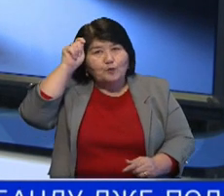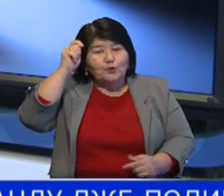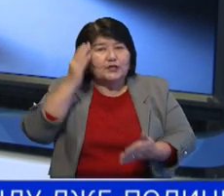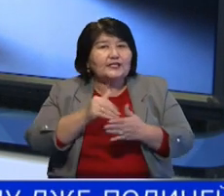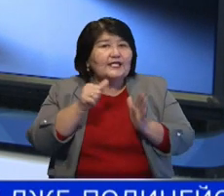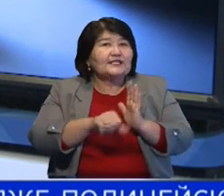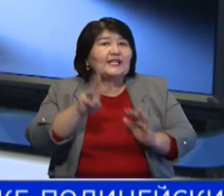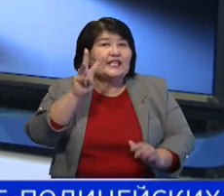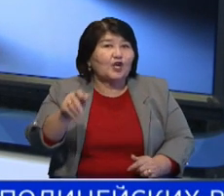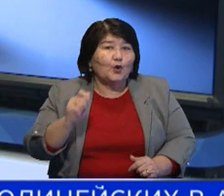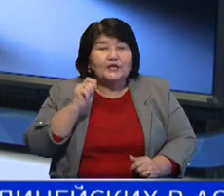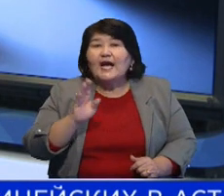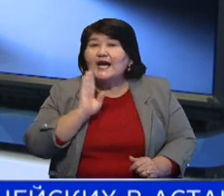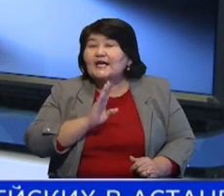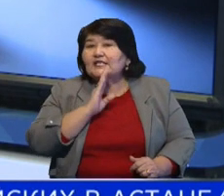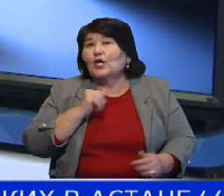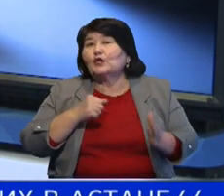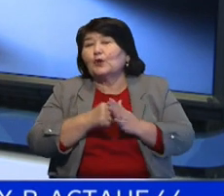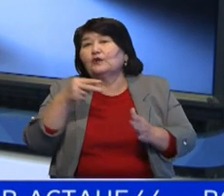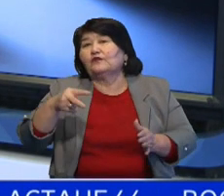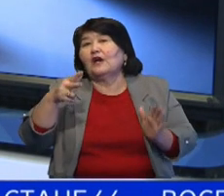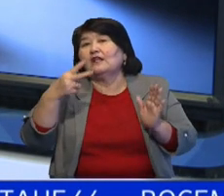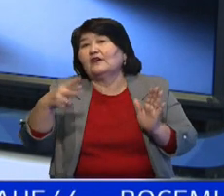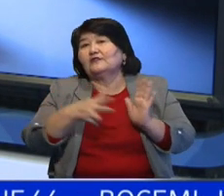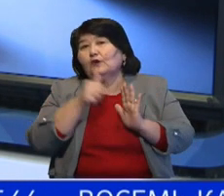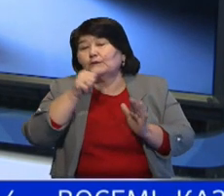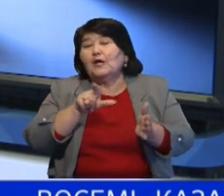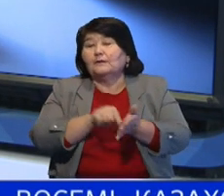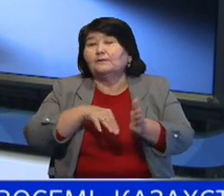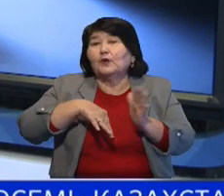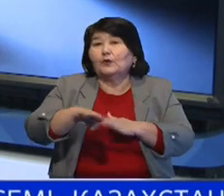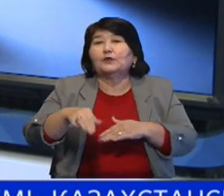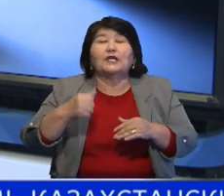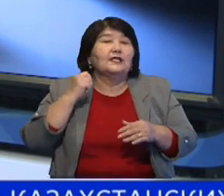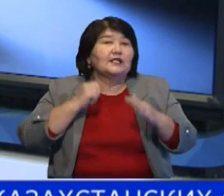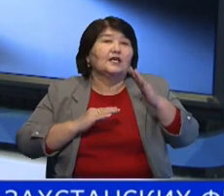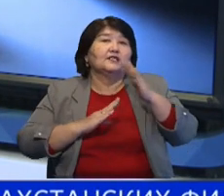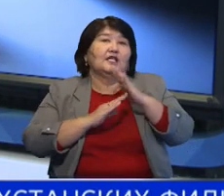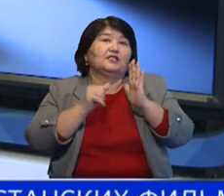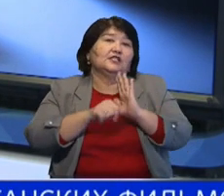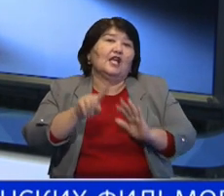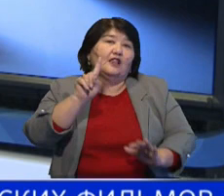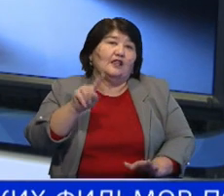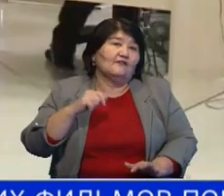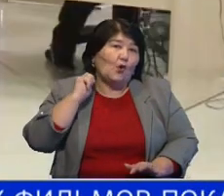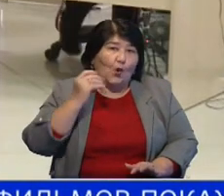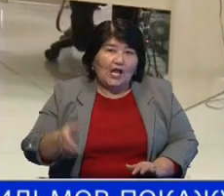составляет 63 года женщины до 2028 года выходят на заслуженный отдых по достижению 61